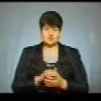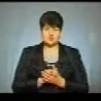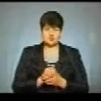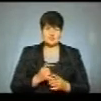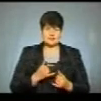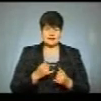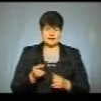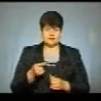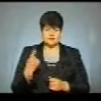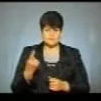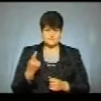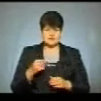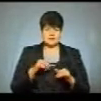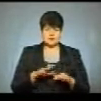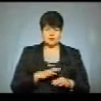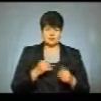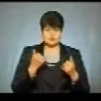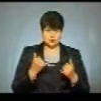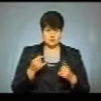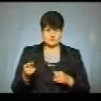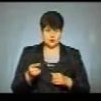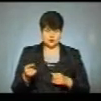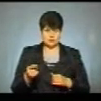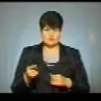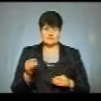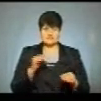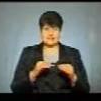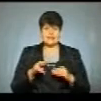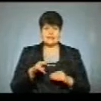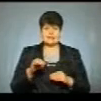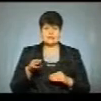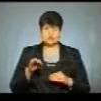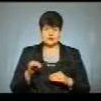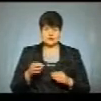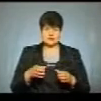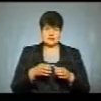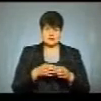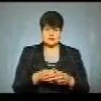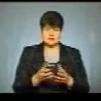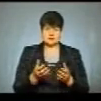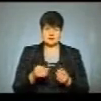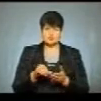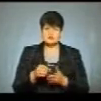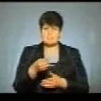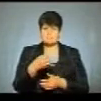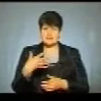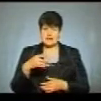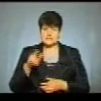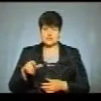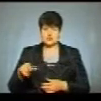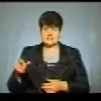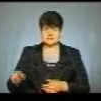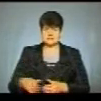Тернопільської області. Захід відбувся сьогодні у Тернополі. У складі литовської делегації взяли участь 15 осіб. Більше про це дивіться